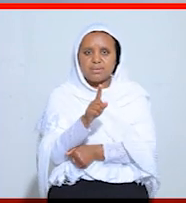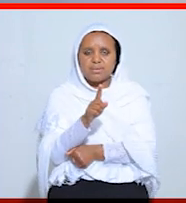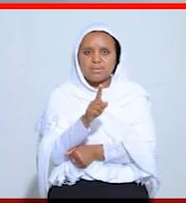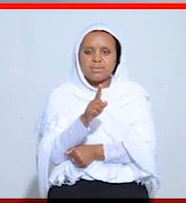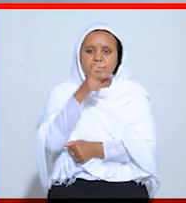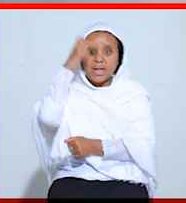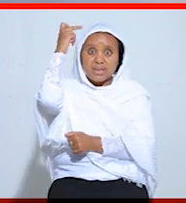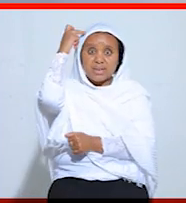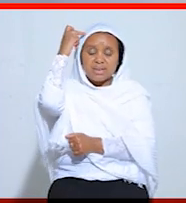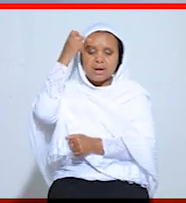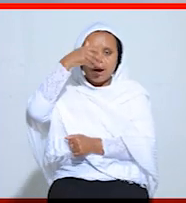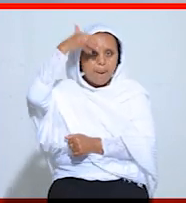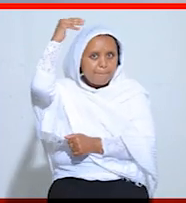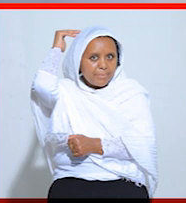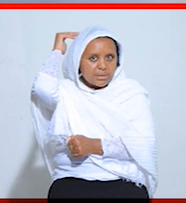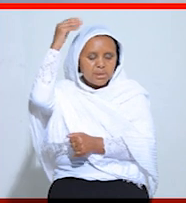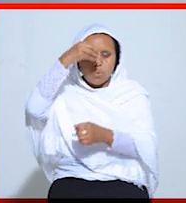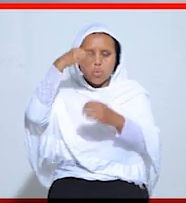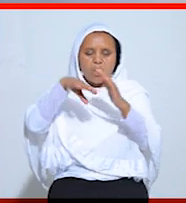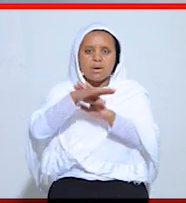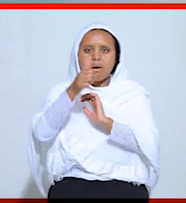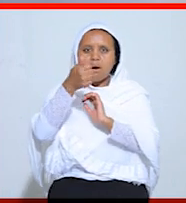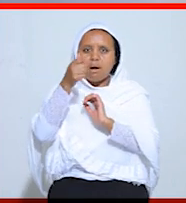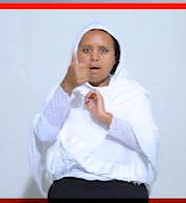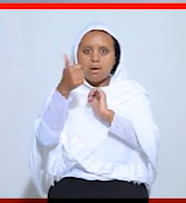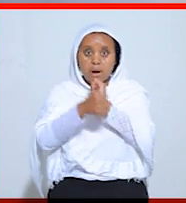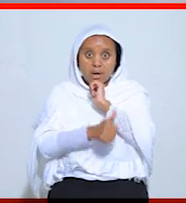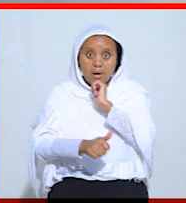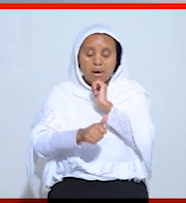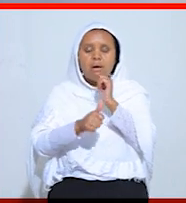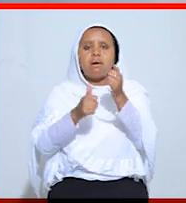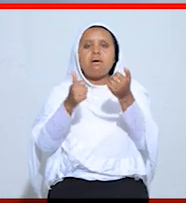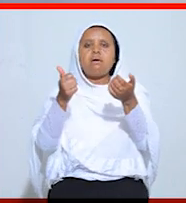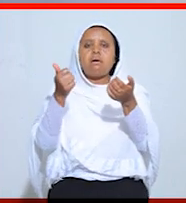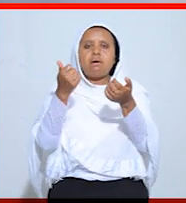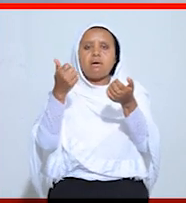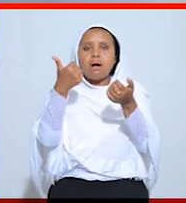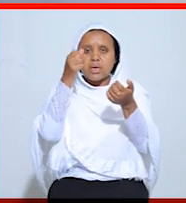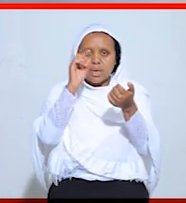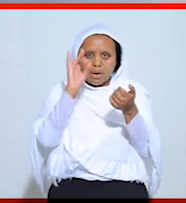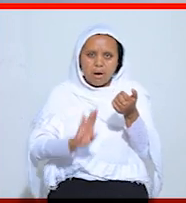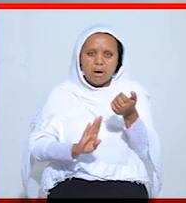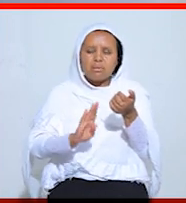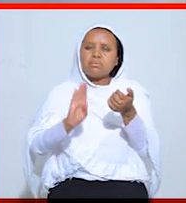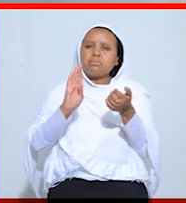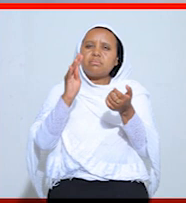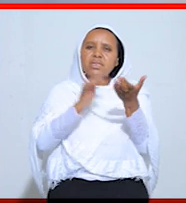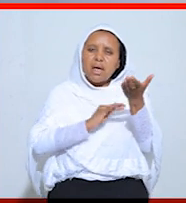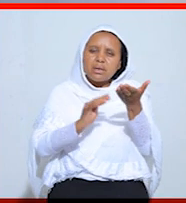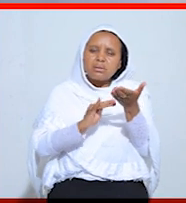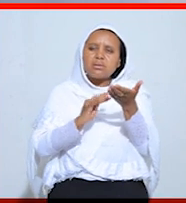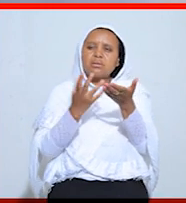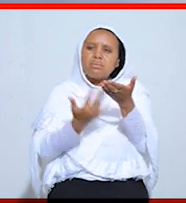በእውነት ዳንኤልን ከአናብስት ጉድጓድ አናንያ አዛርያ ሚሳኤልን ከሚነደው እሳት